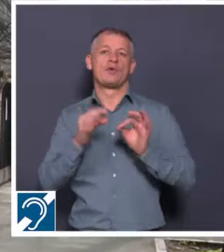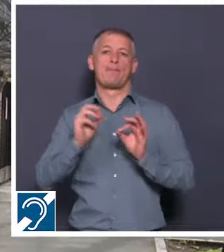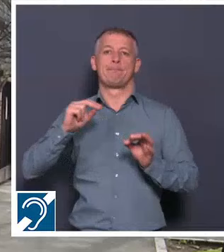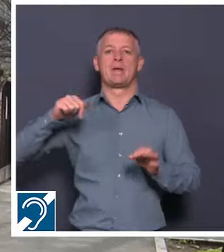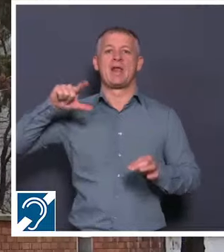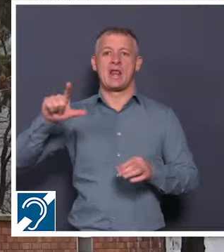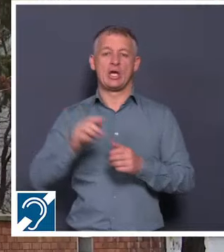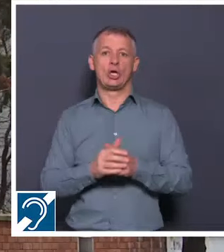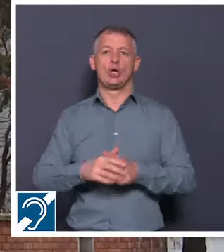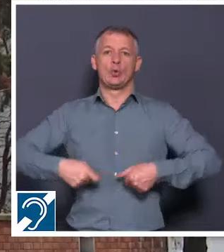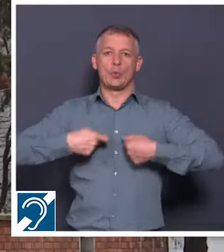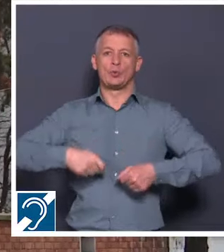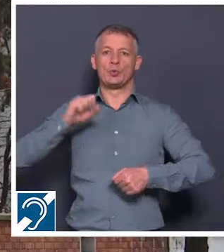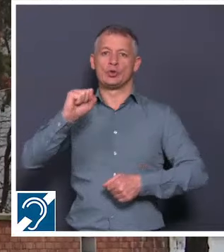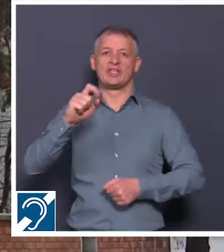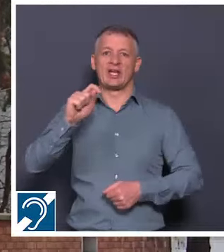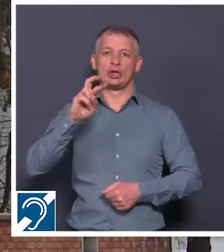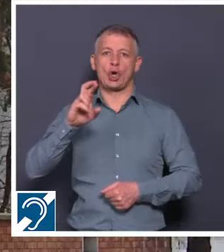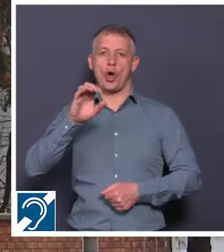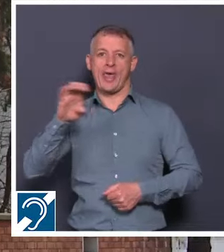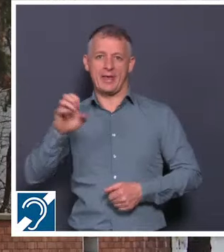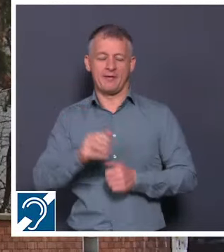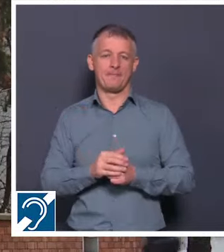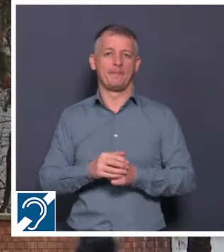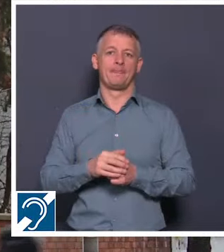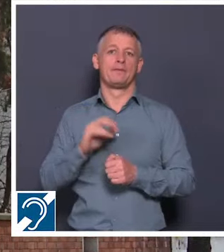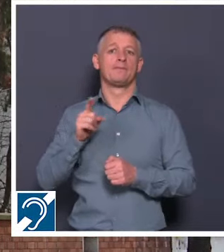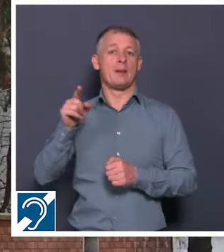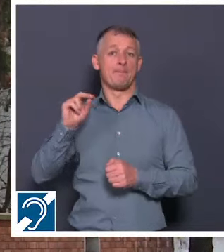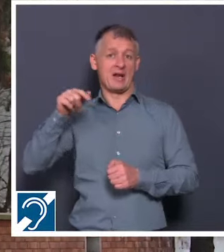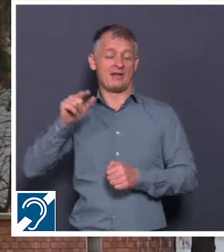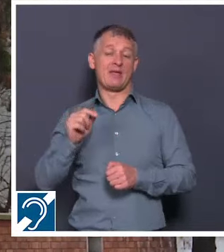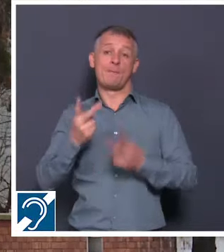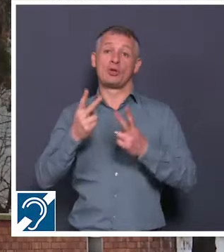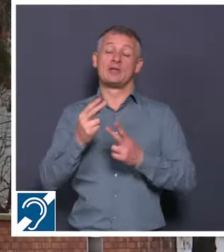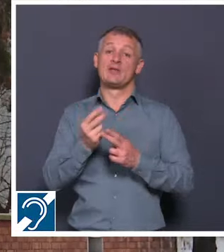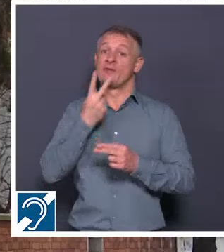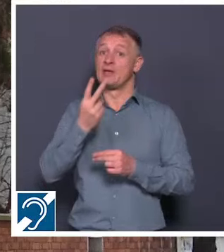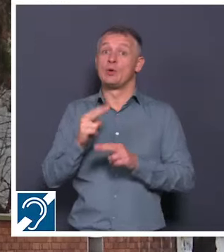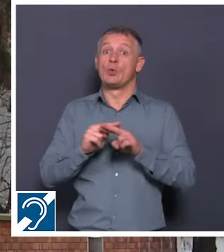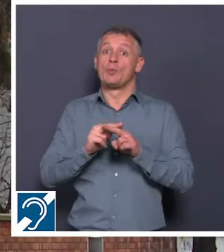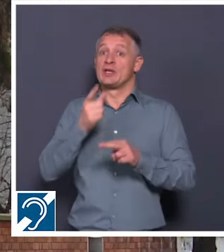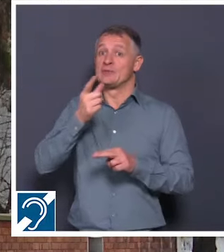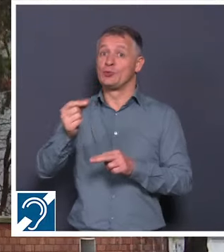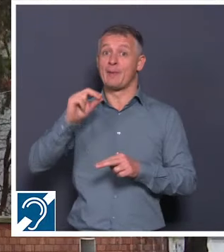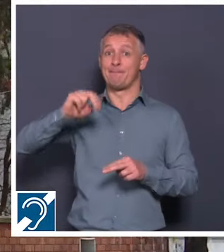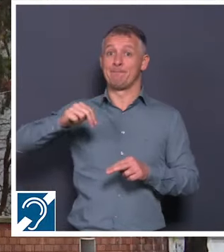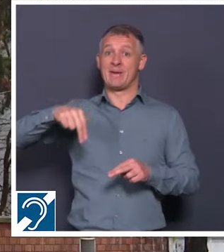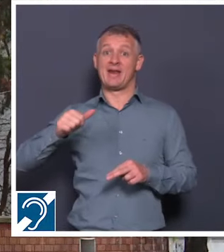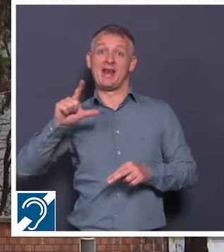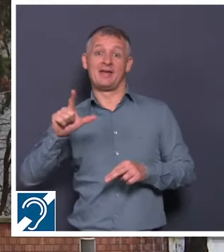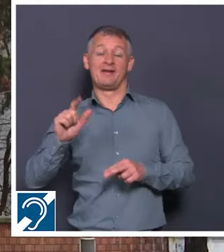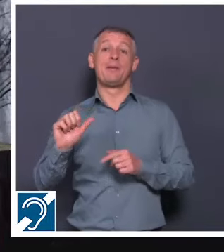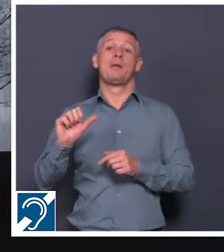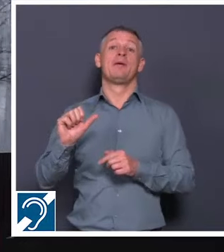nu spre deocamdată nu am primit un răspuns, dar este interesant cum vor reacționa liberalii la această mișcarea premierului,